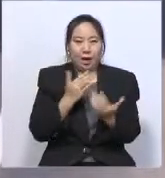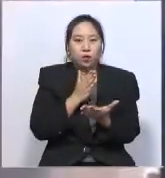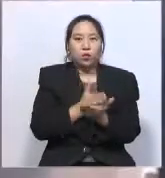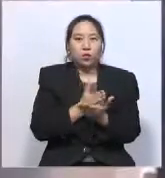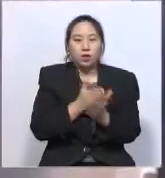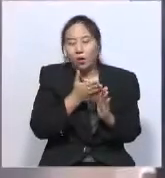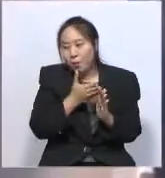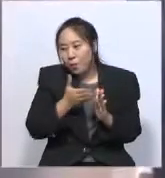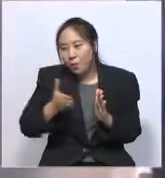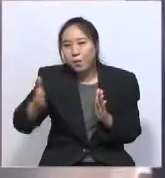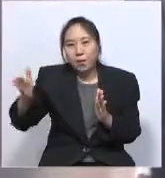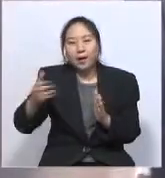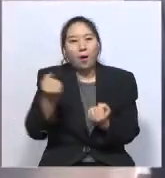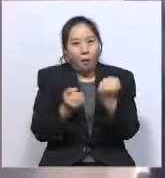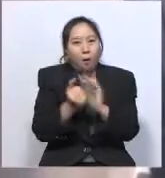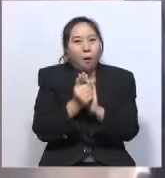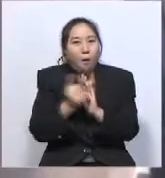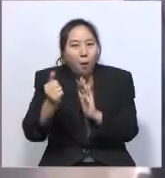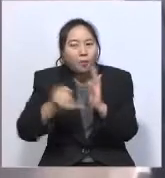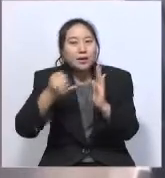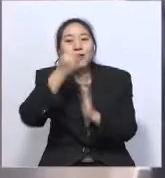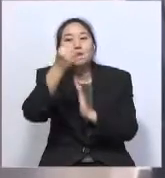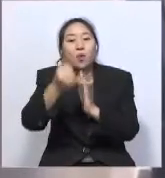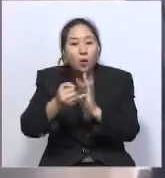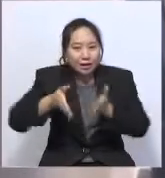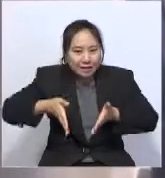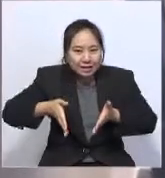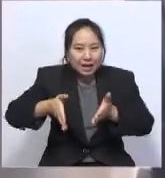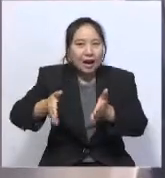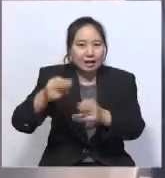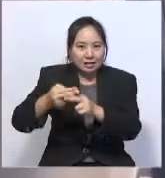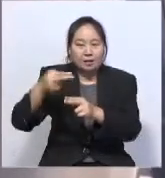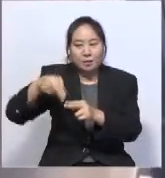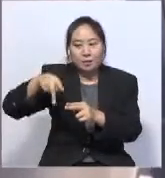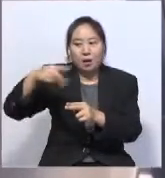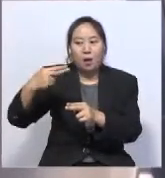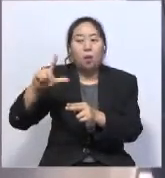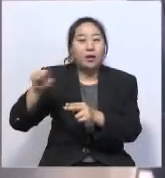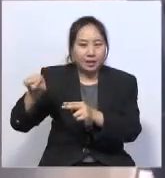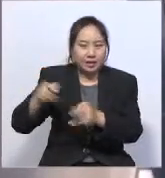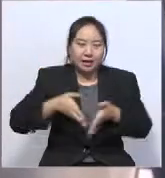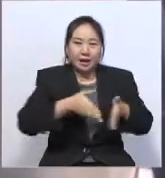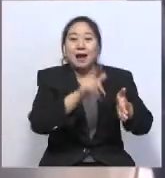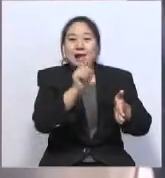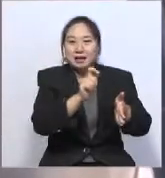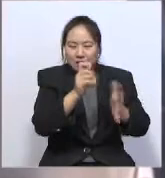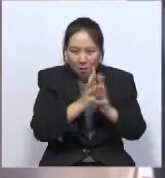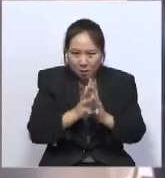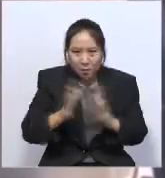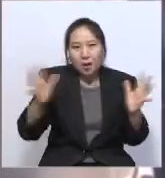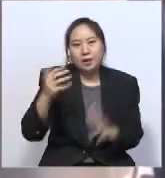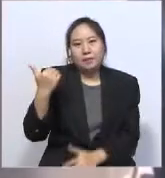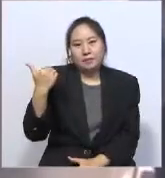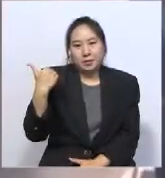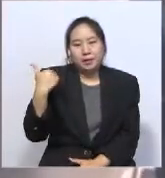ไปจะเริ่มเดินทางกลับต่างจังหวัดโดยใช้ถนนพหลโยธินและก็ถนนสายเอเชียค่อนข้างมากนะครับสิ่งหนึ่ง